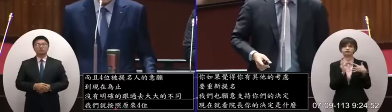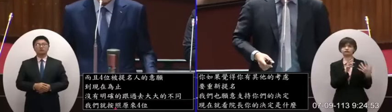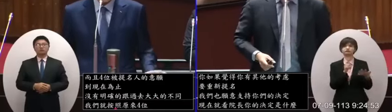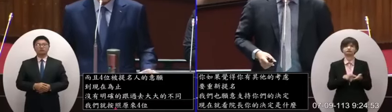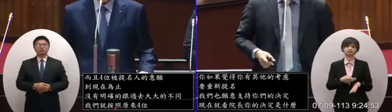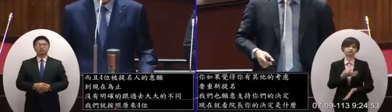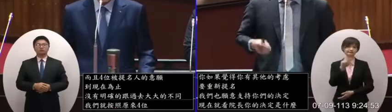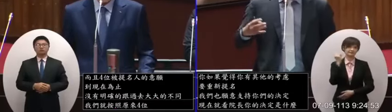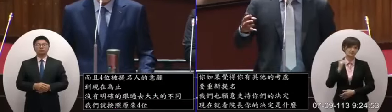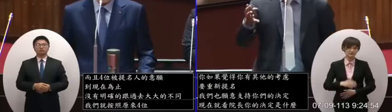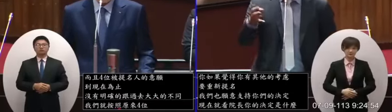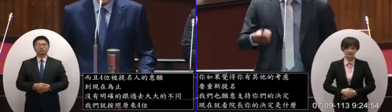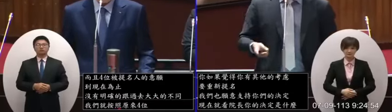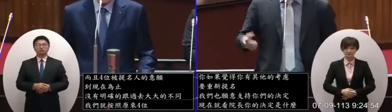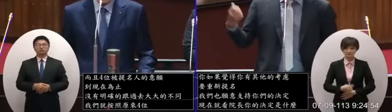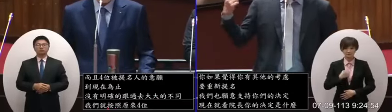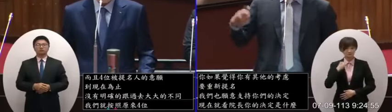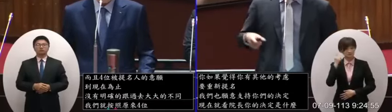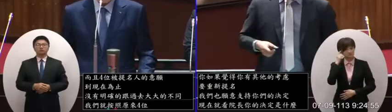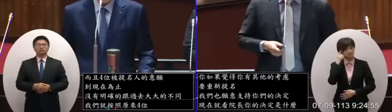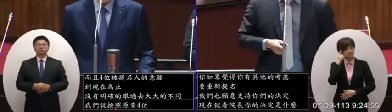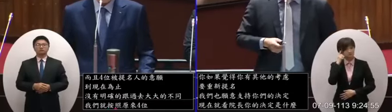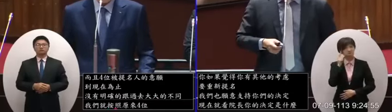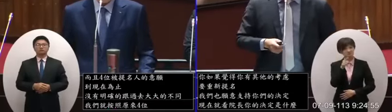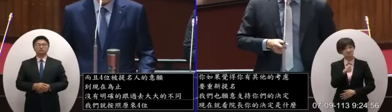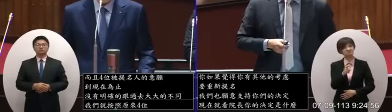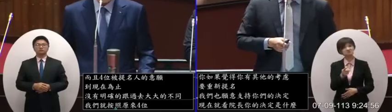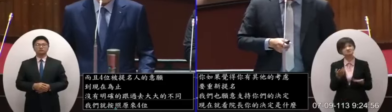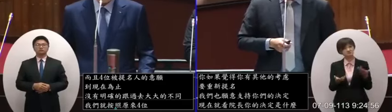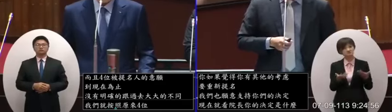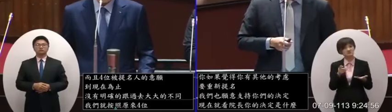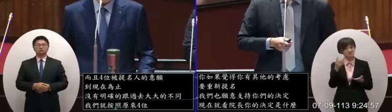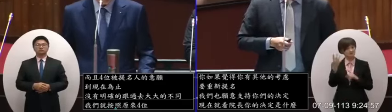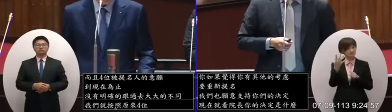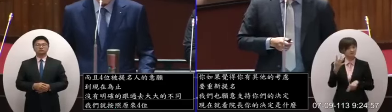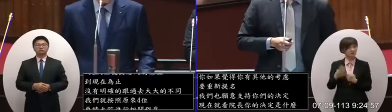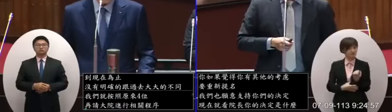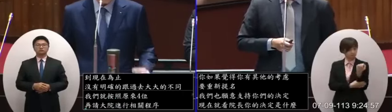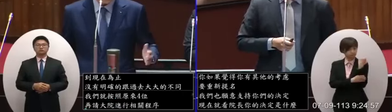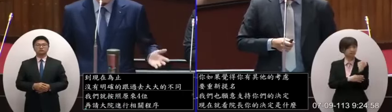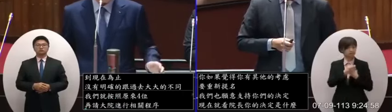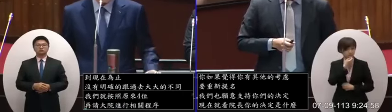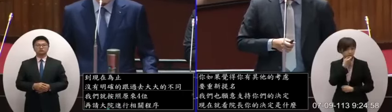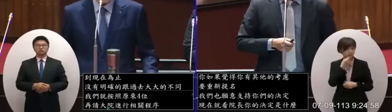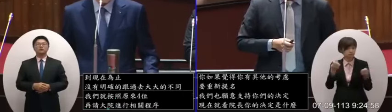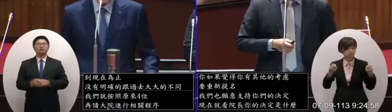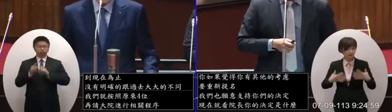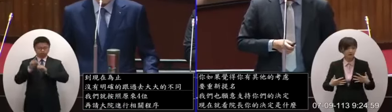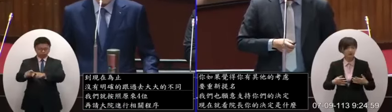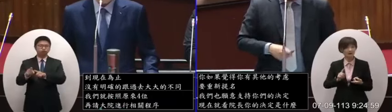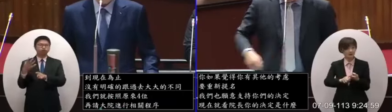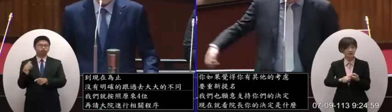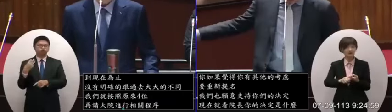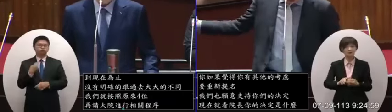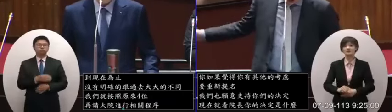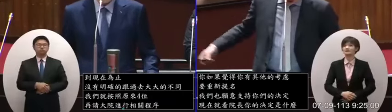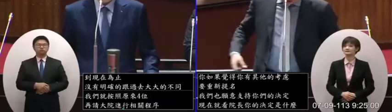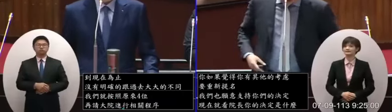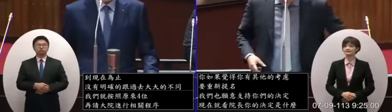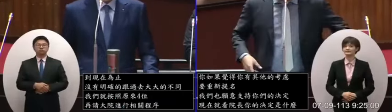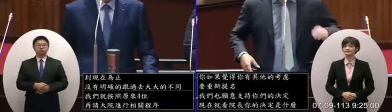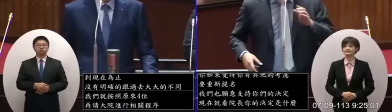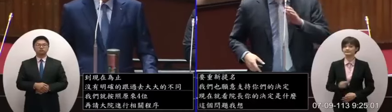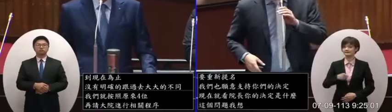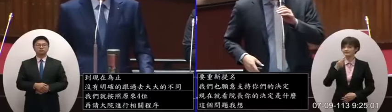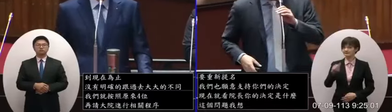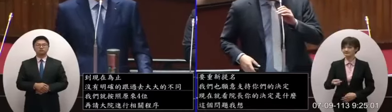这么多次，我应该可以认为说你愿意帮这四位背书没有问题吧？ 就延续下去 是吗？哈、哦，好，